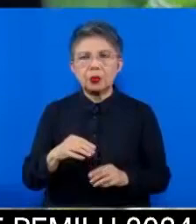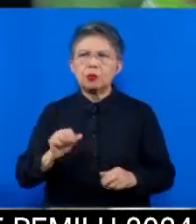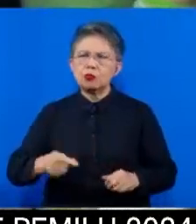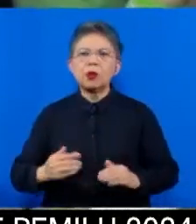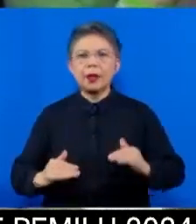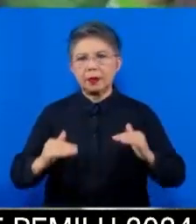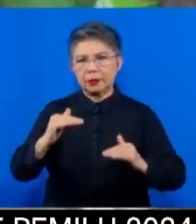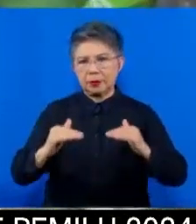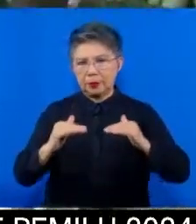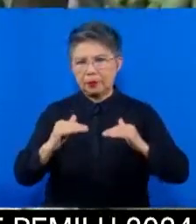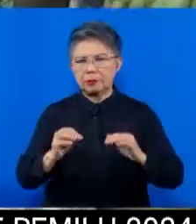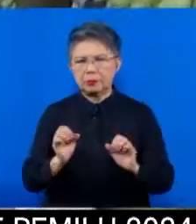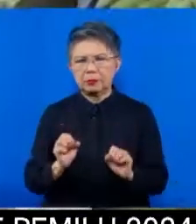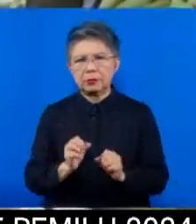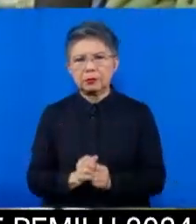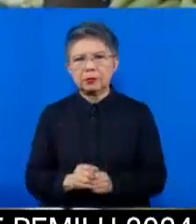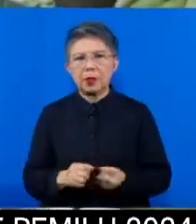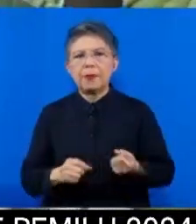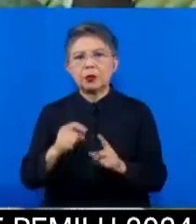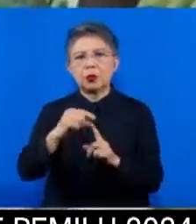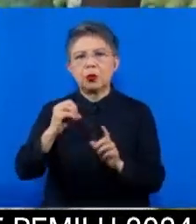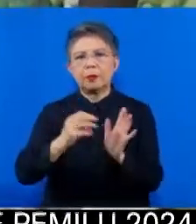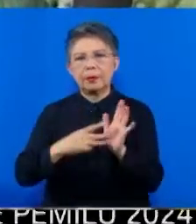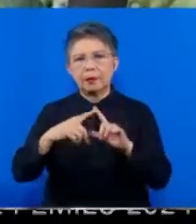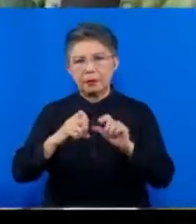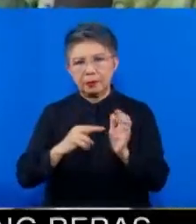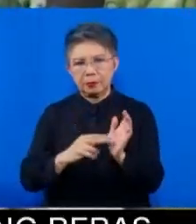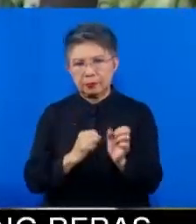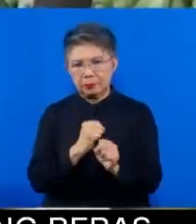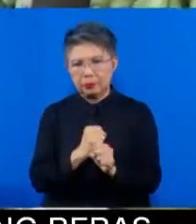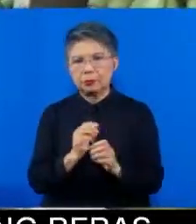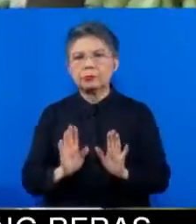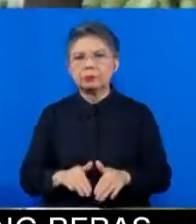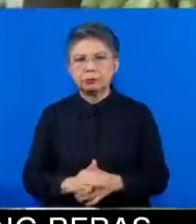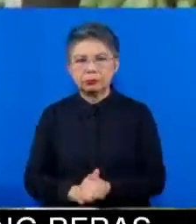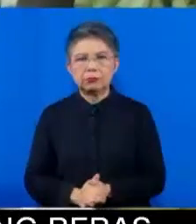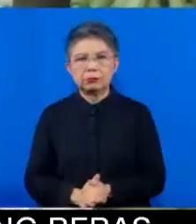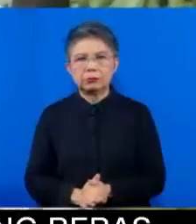normal. Tim Liputan, CNN Indonesia.